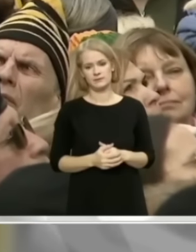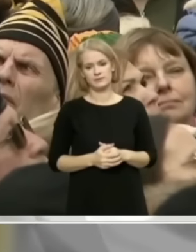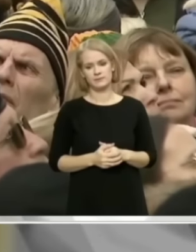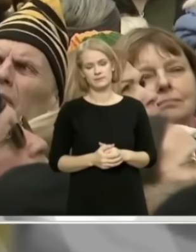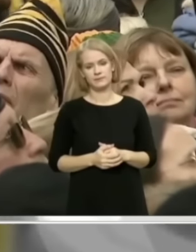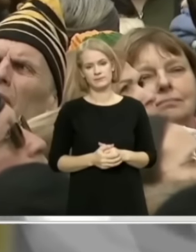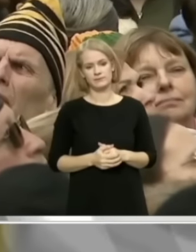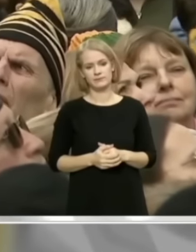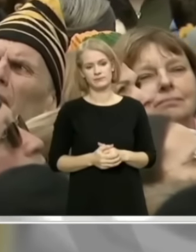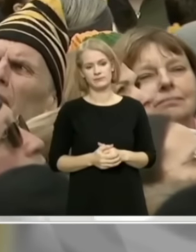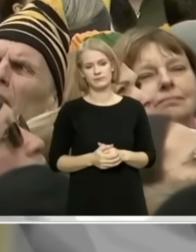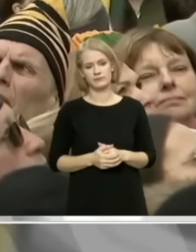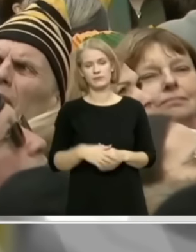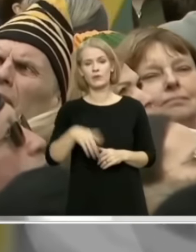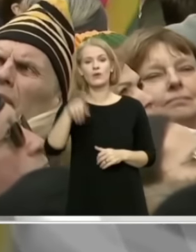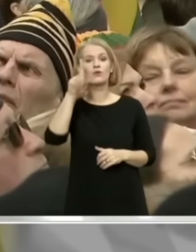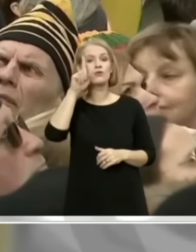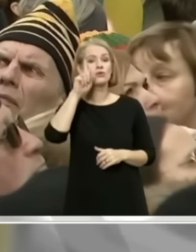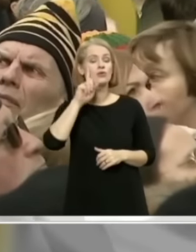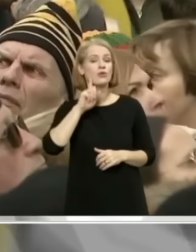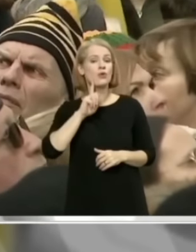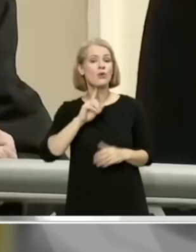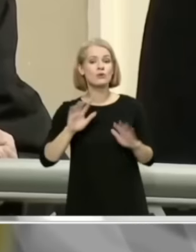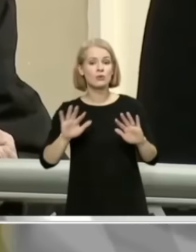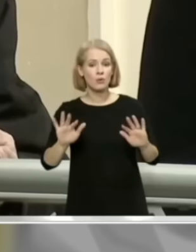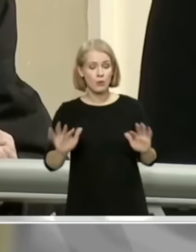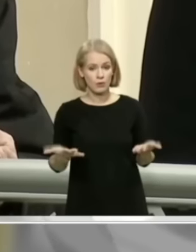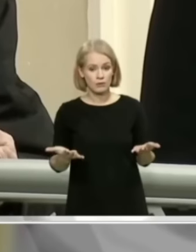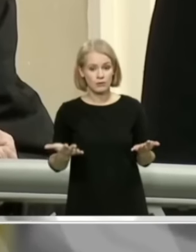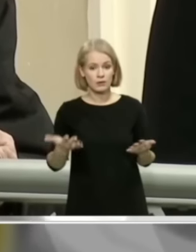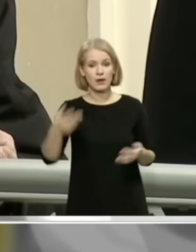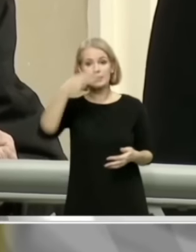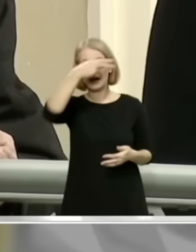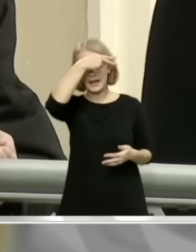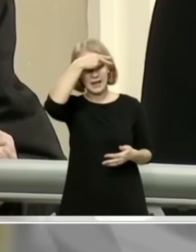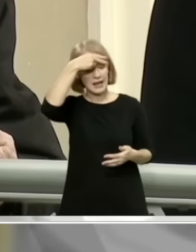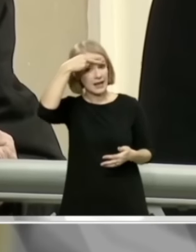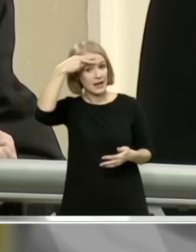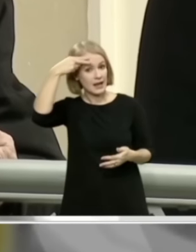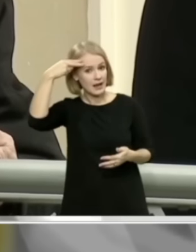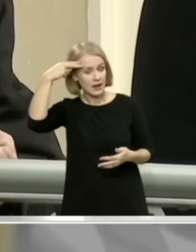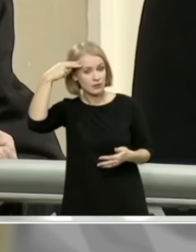Noriu, kad Lietuva išliktų.